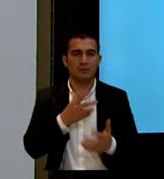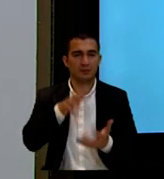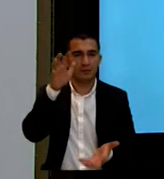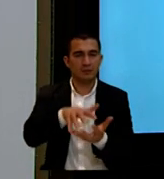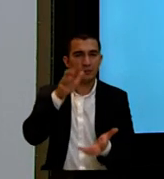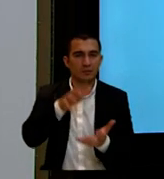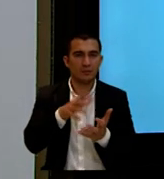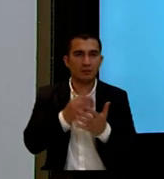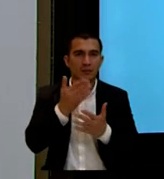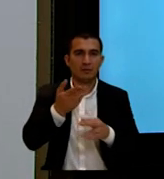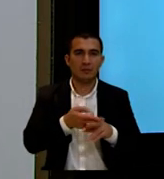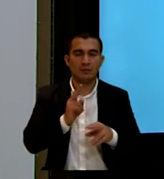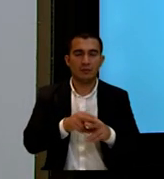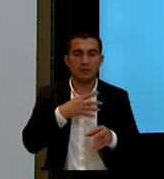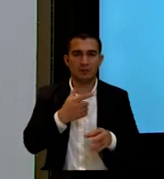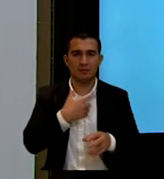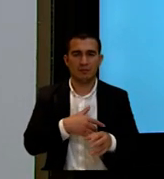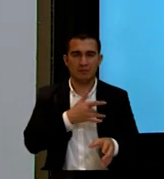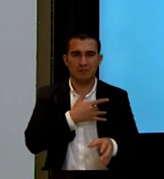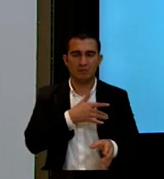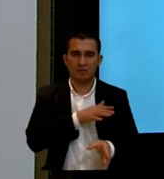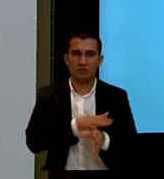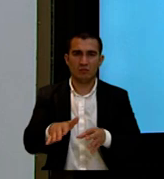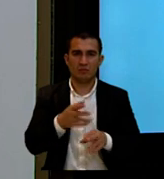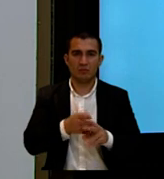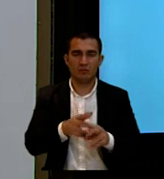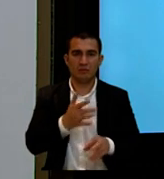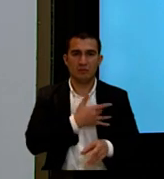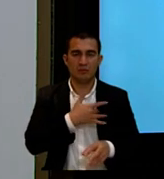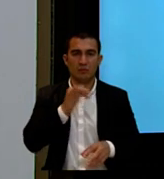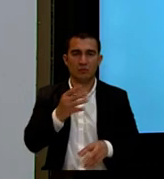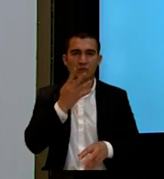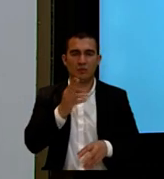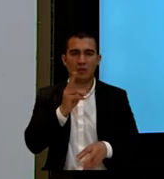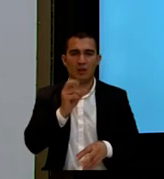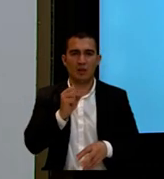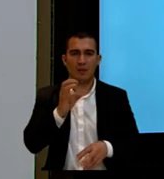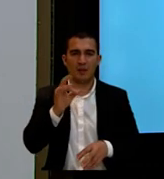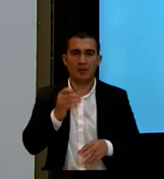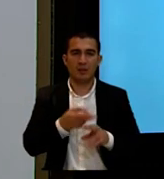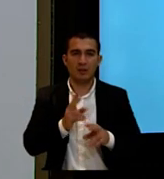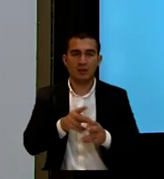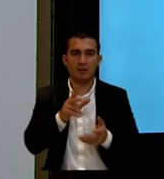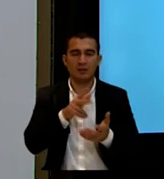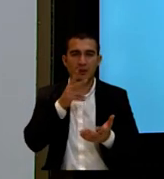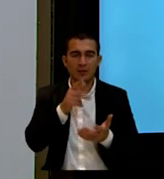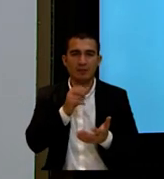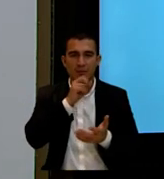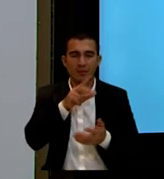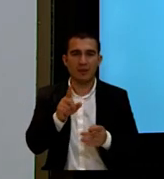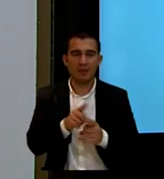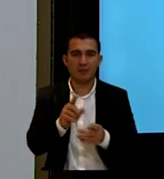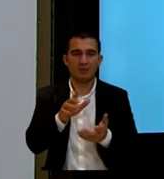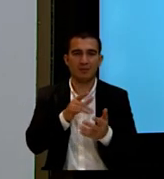Timsohlarda esa to'siq to'liq bo'lib, yuragi 4 kamerali. Lekin sudralib yuruvchilarning